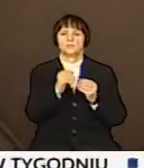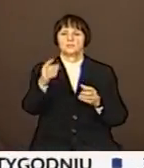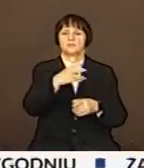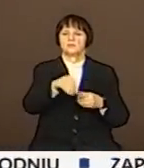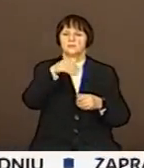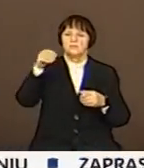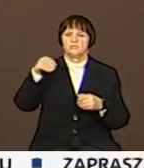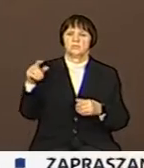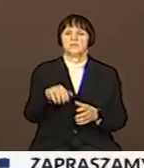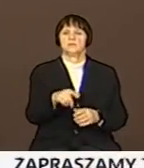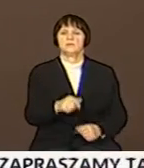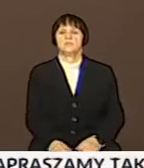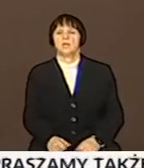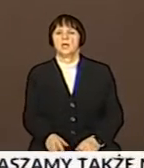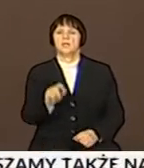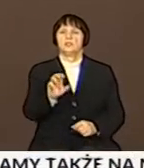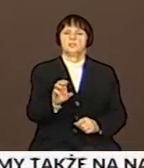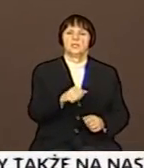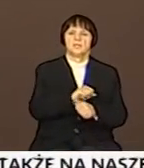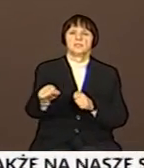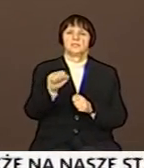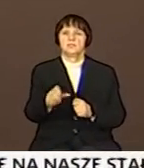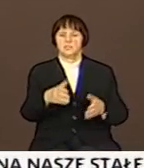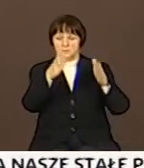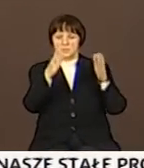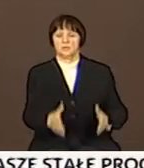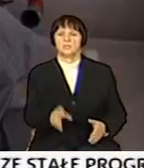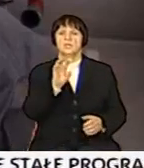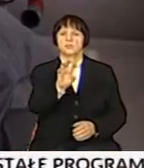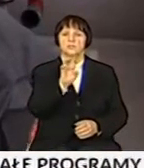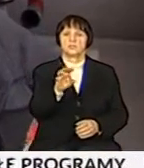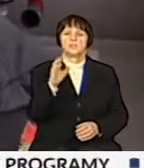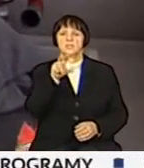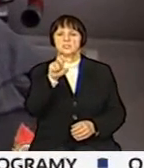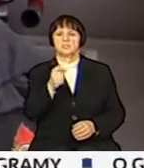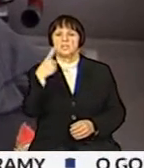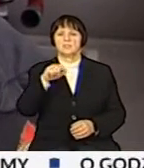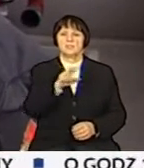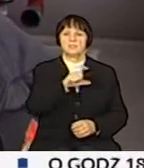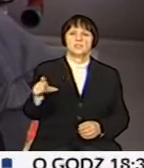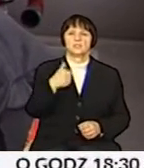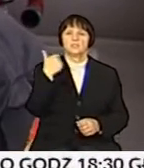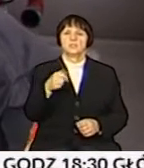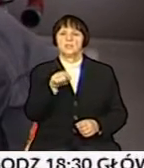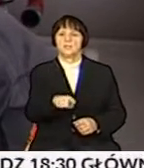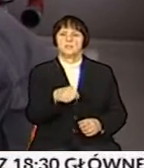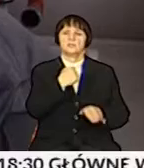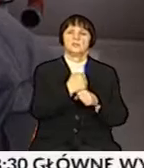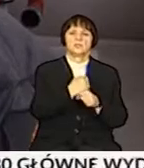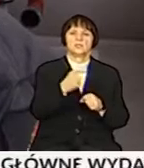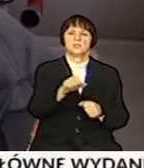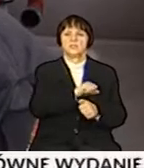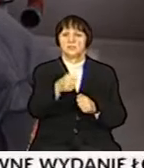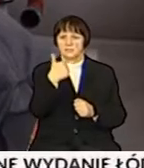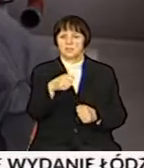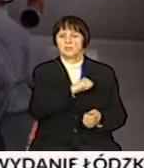i smażyło. Strażacy zamontowali na korytarzu czujki czadu. Podczas jednej z interwencji okazało się, że jedna z czujek